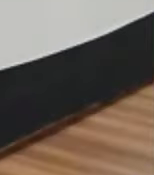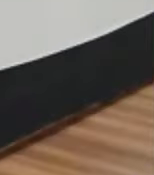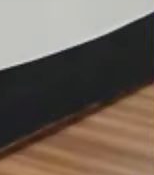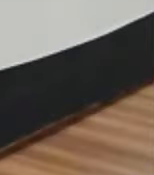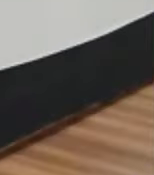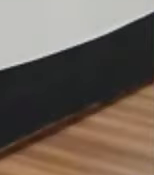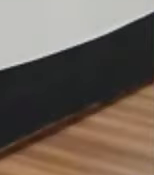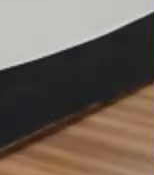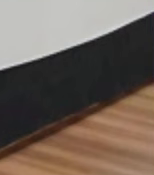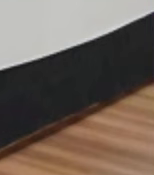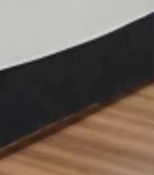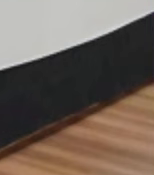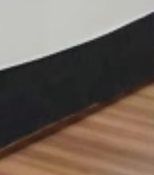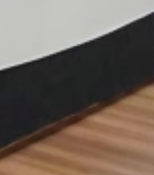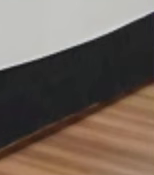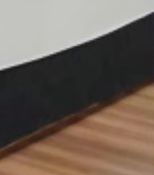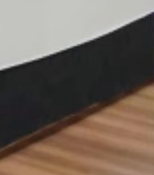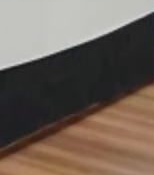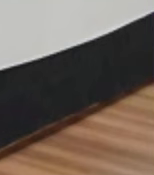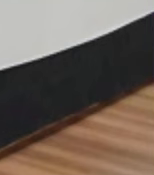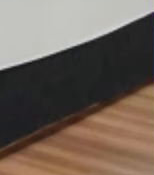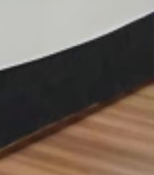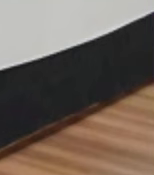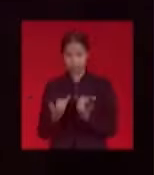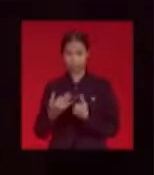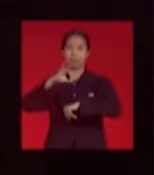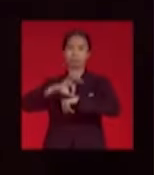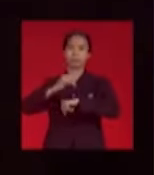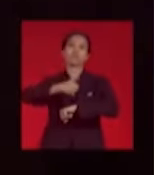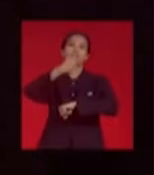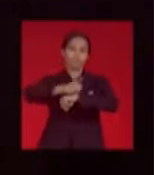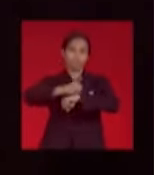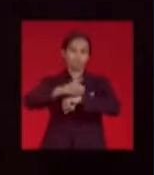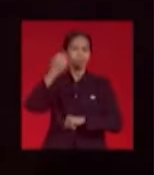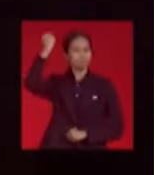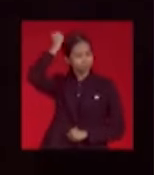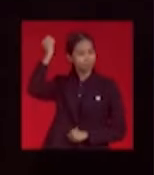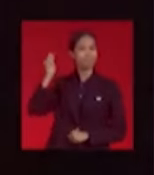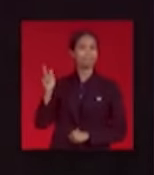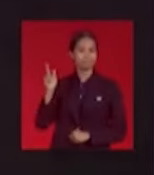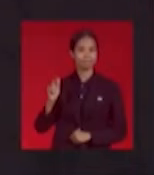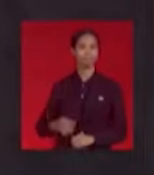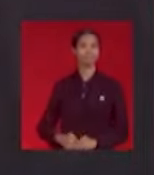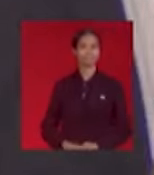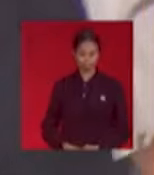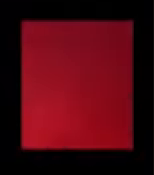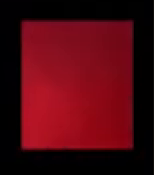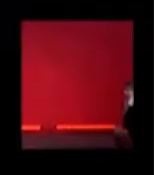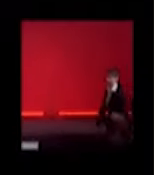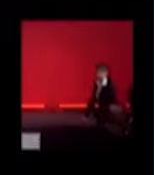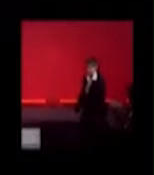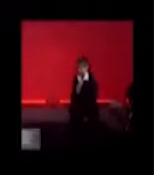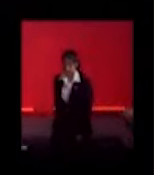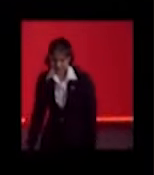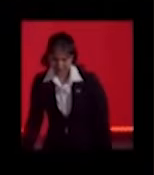นเรื่องซอฟต์พาวเวอร์นี่ที่ผมพูดเรื่องเมื่อกี้ทางเกาหลีเรื่องซอฟต์พาวเวอร์เนี่ยทำได้ดีมากนะครับมีการจัดเกาหลี Creative